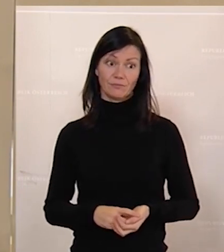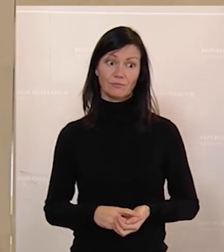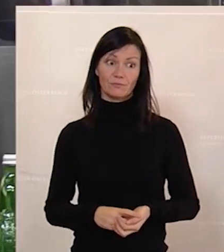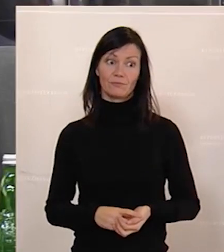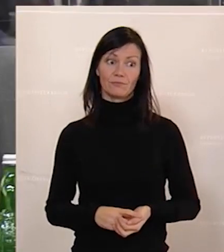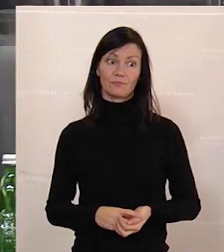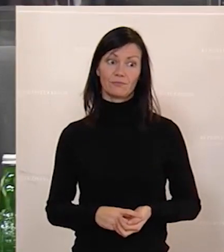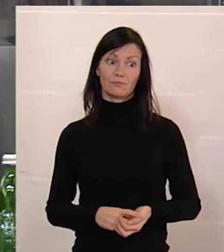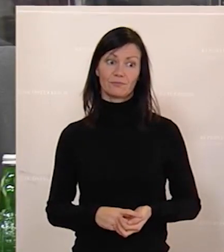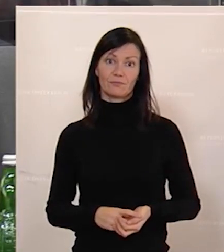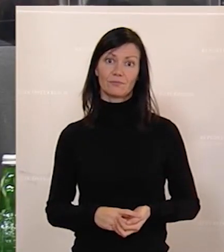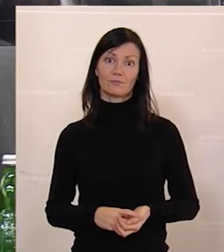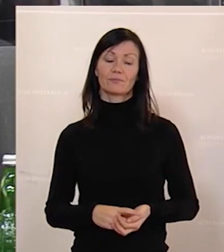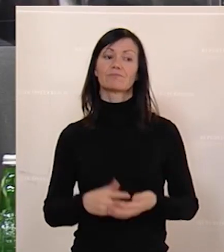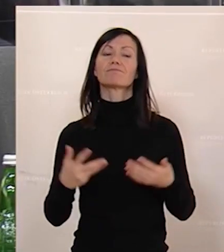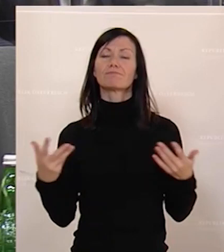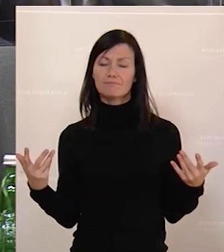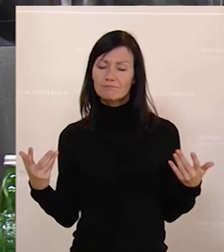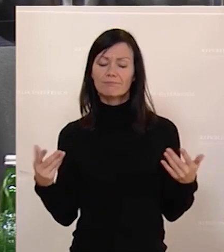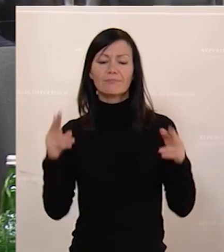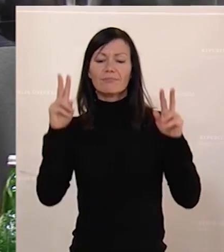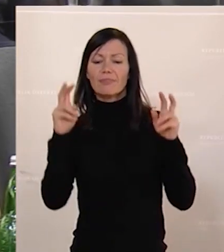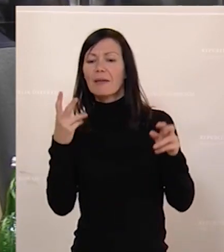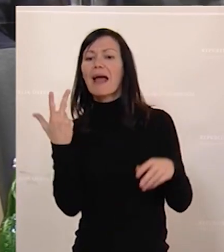verfolgen oder auch zu erreichen. Und da komme ich zum Thema der